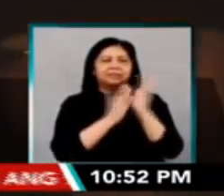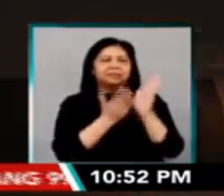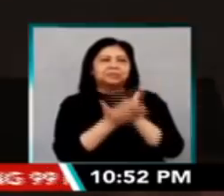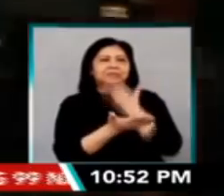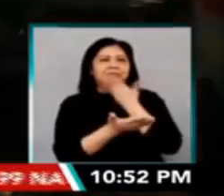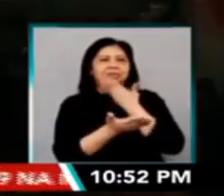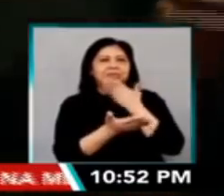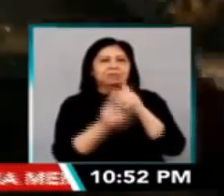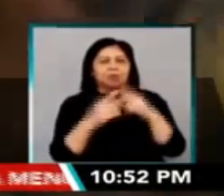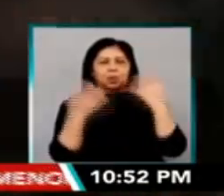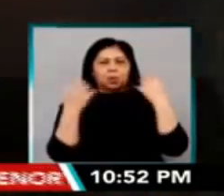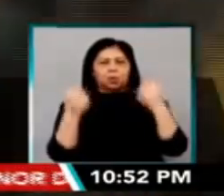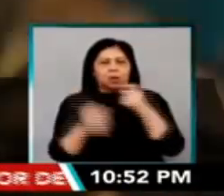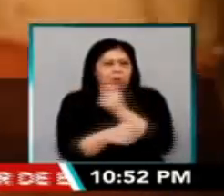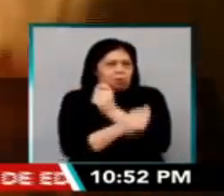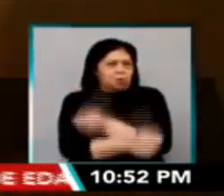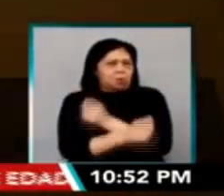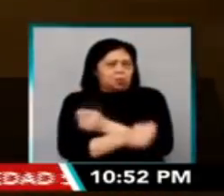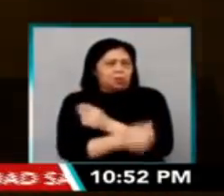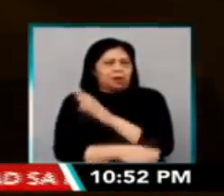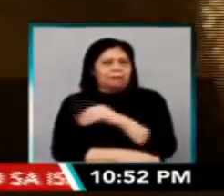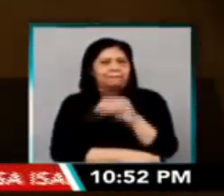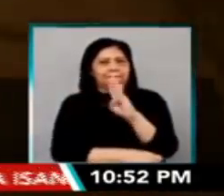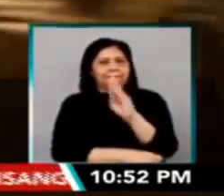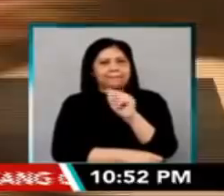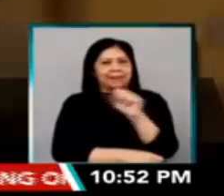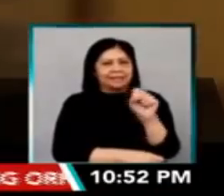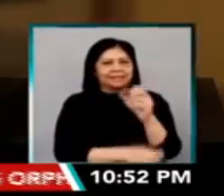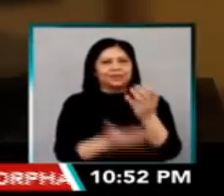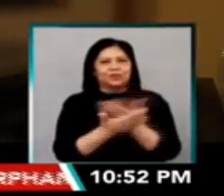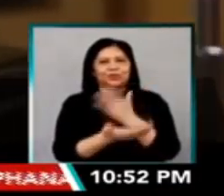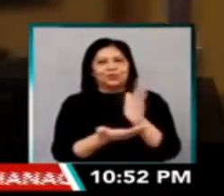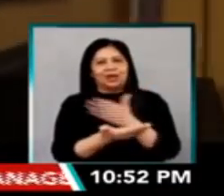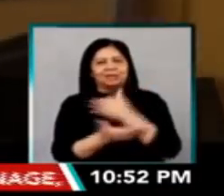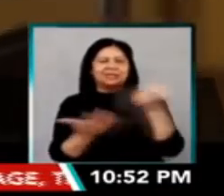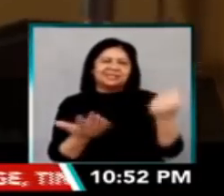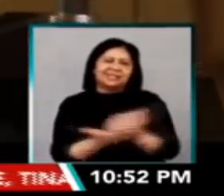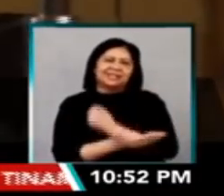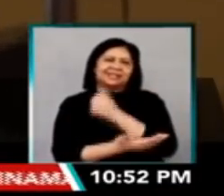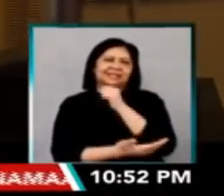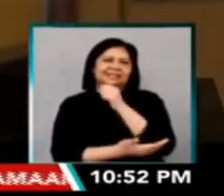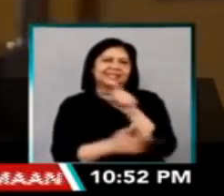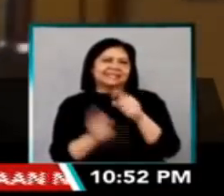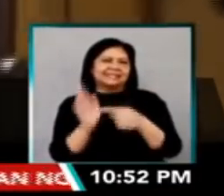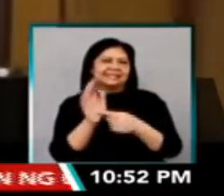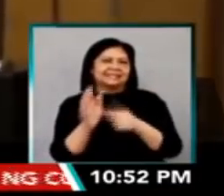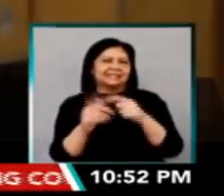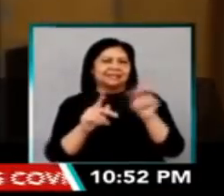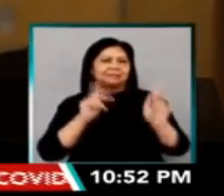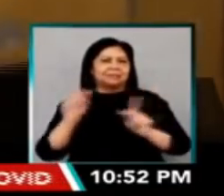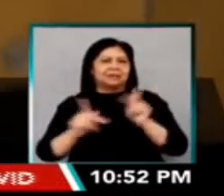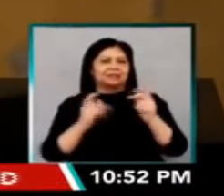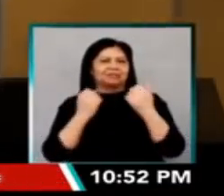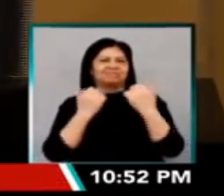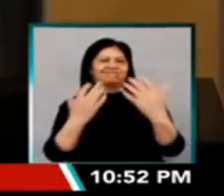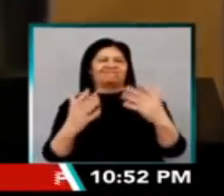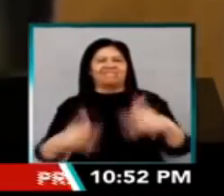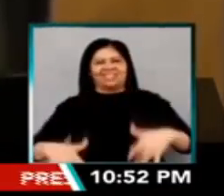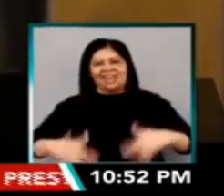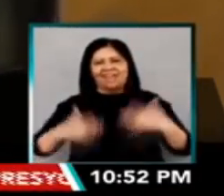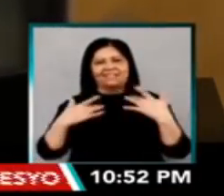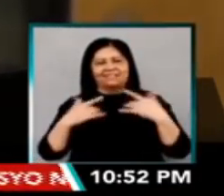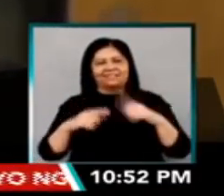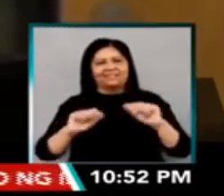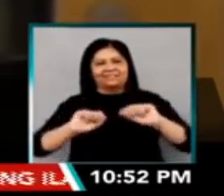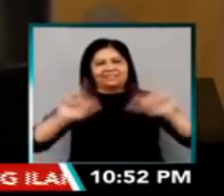na drums at bass ng mga bagong track. Sayang nga lang daw at hindi nila ito maiperform ng live, lalo sa kanilang fans